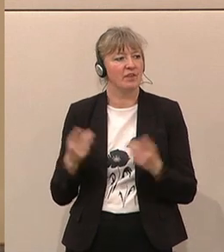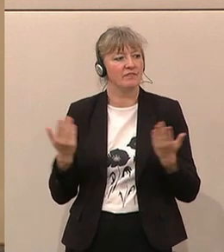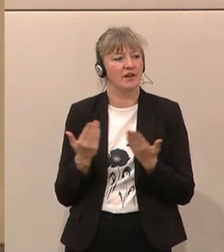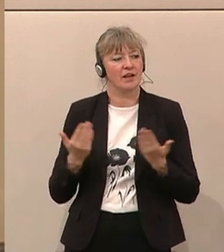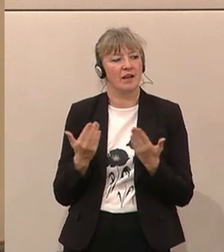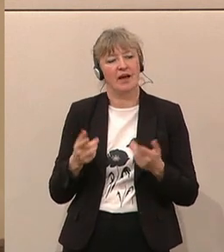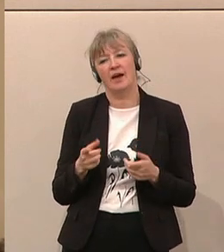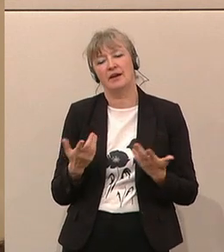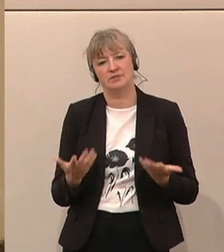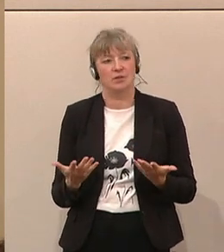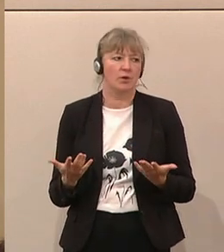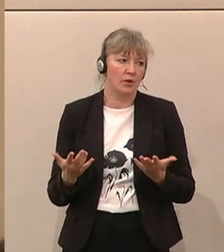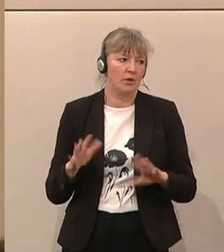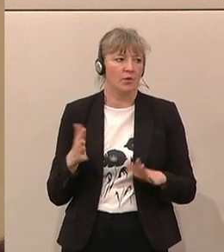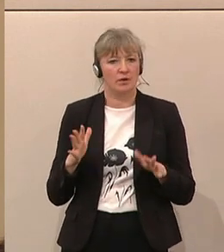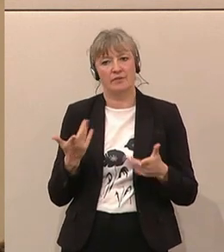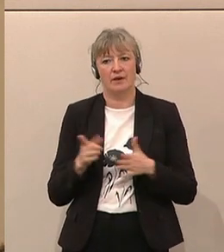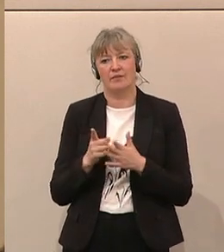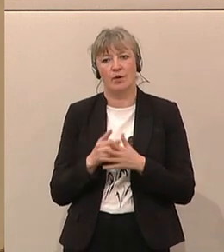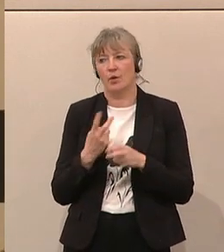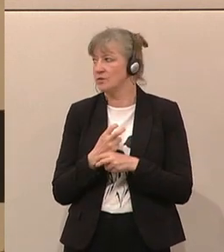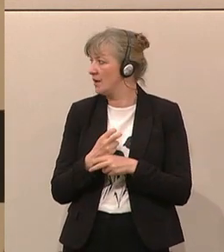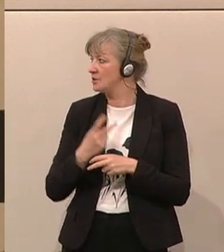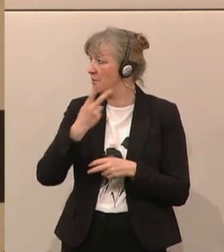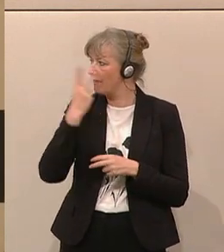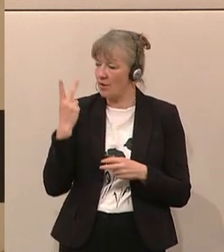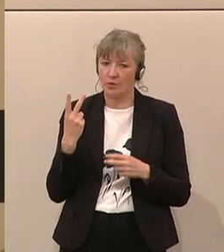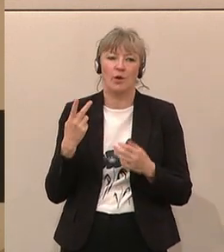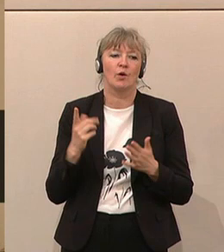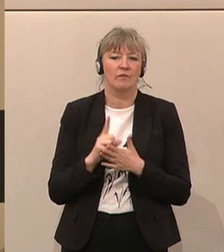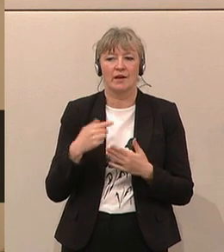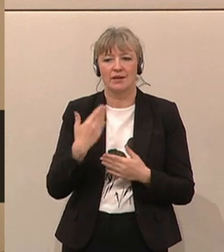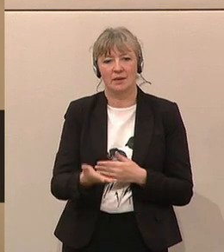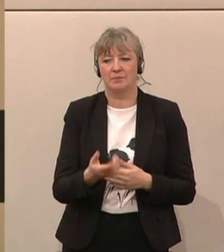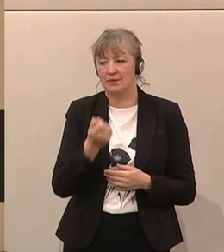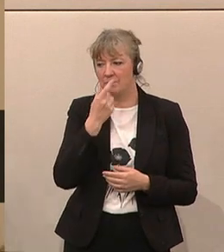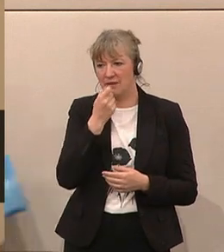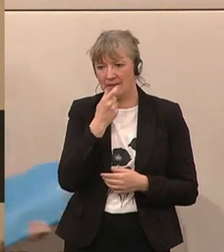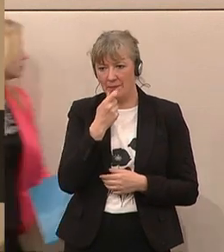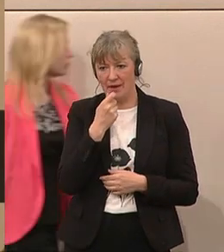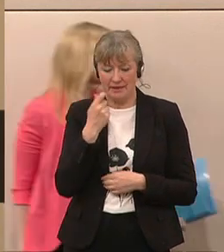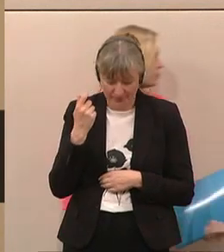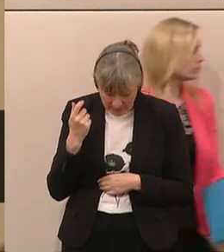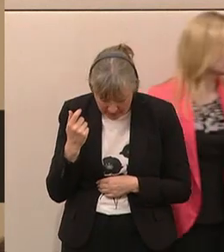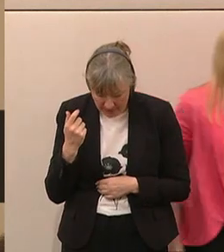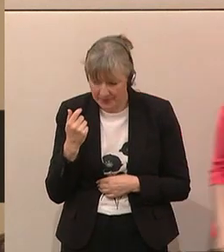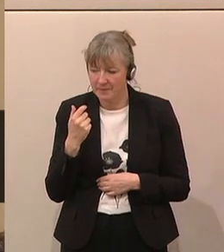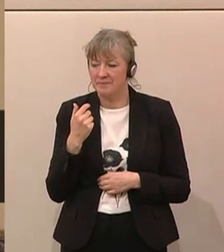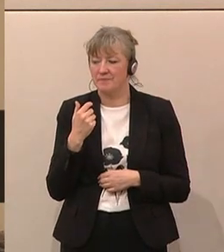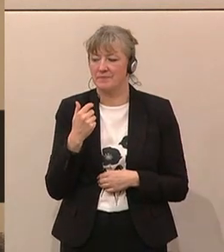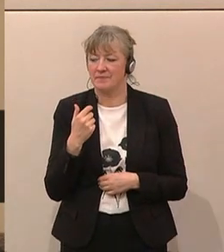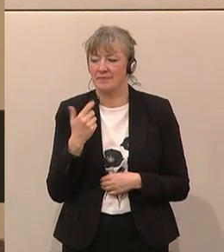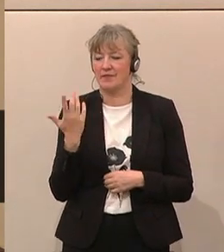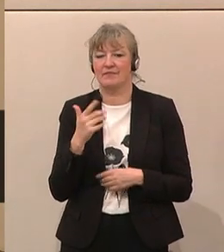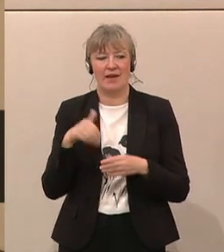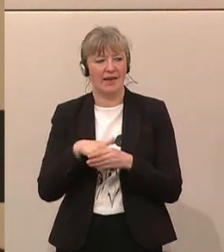vergleichsweise ungefähr so, als ob man unserer österreichischen Bevölkerung ein Medikament verordnet, wo wir weder